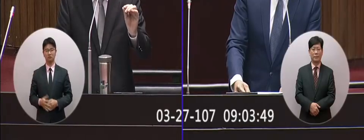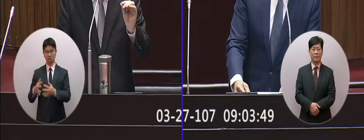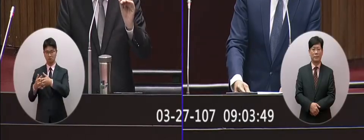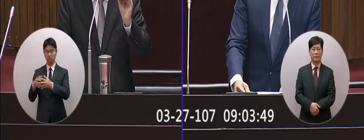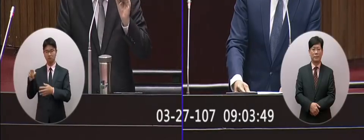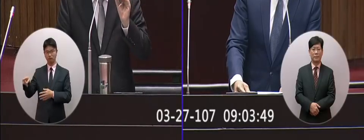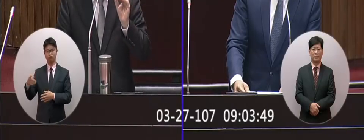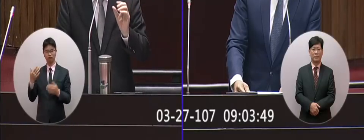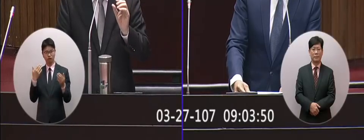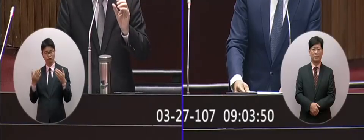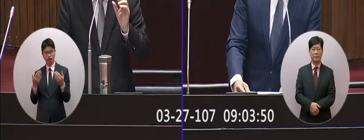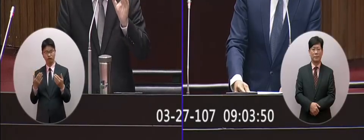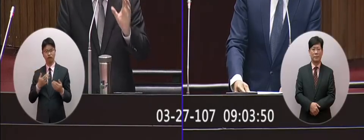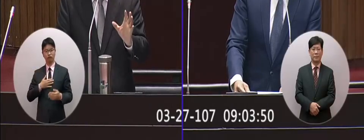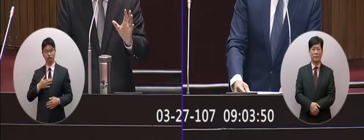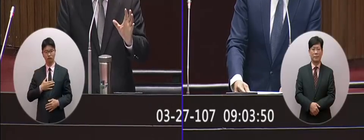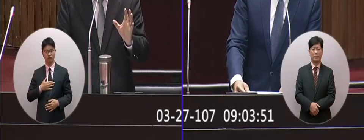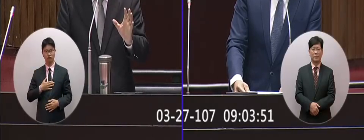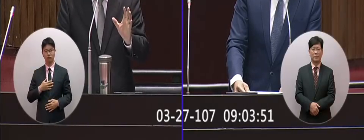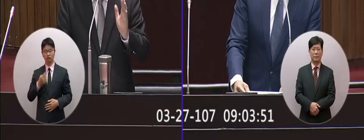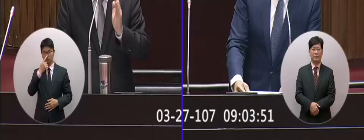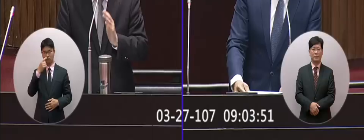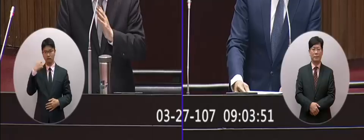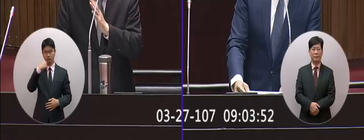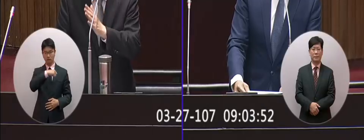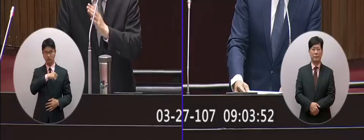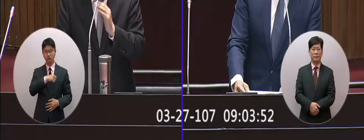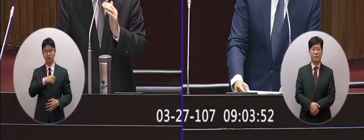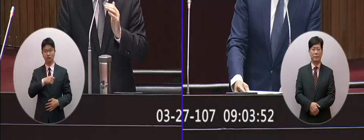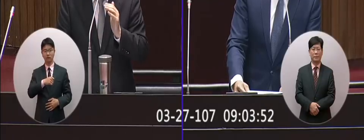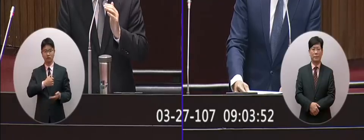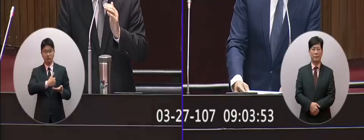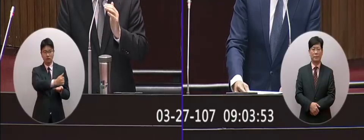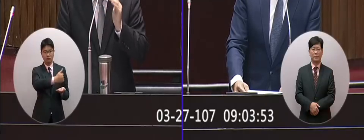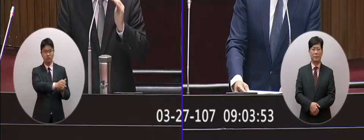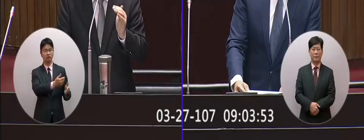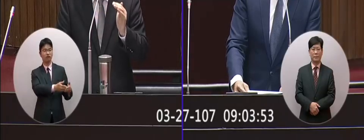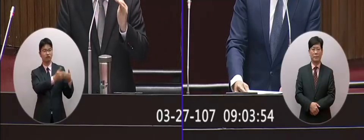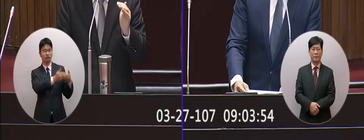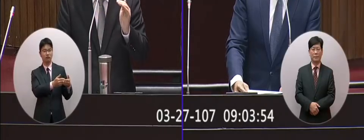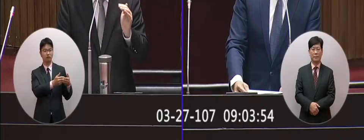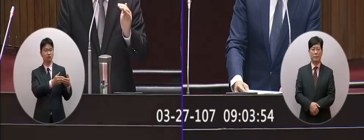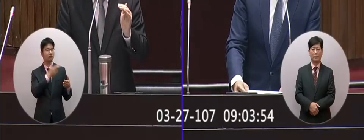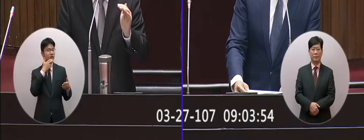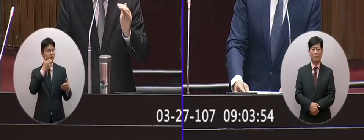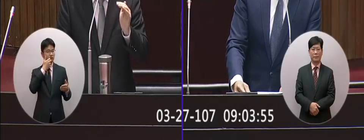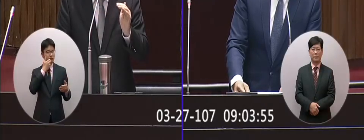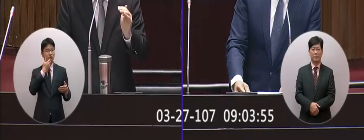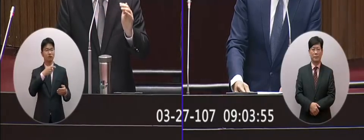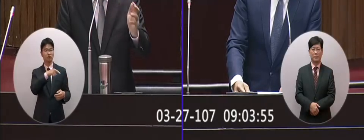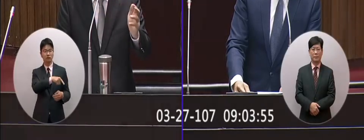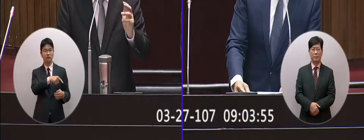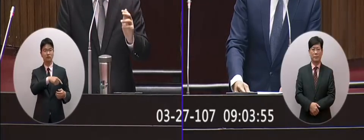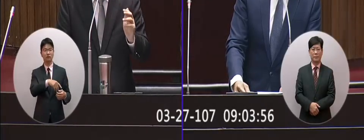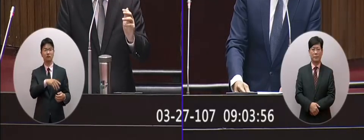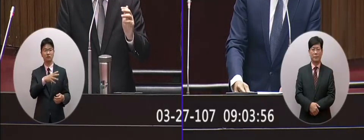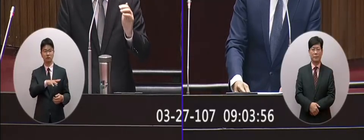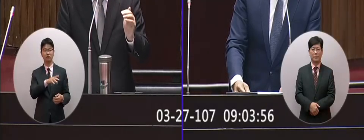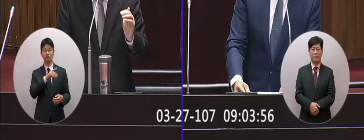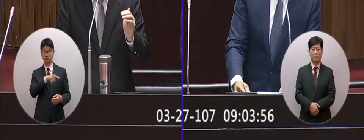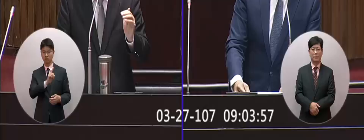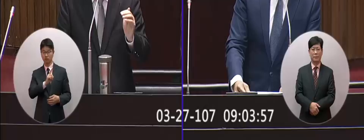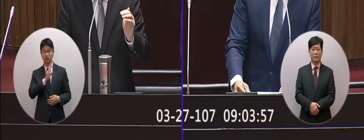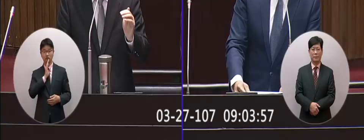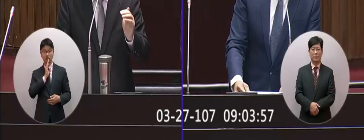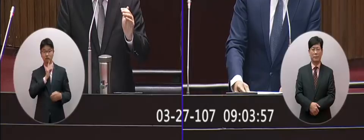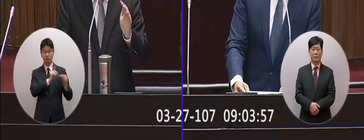的要求台湾去厘清销往中国的钢铁到底含有多少中国进口的钢铁的